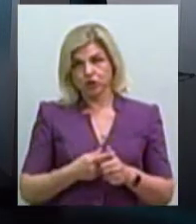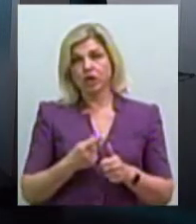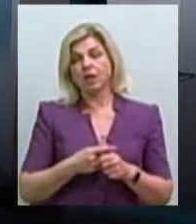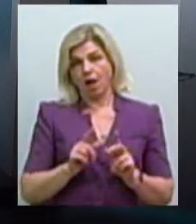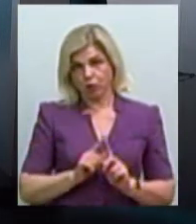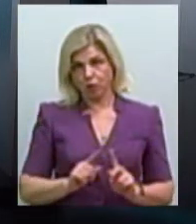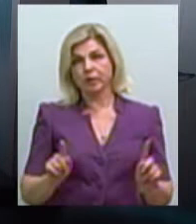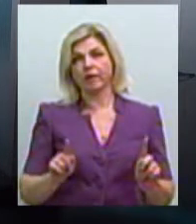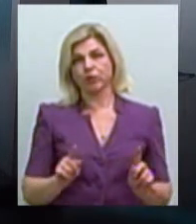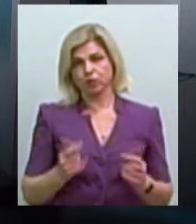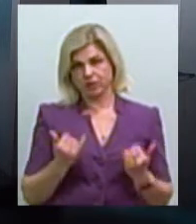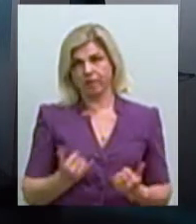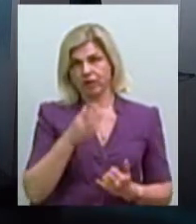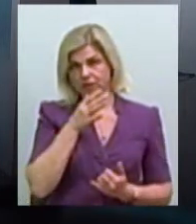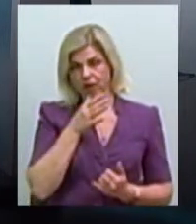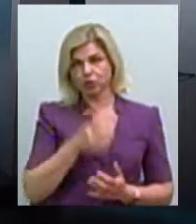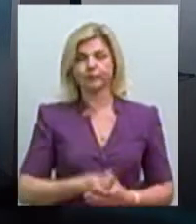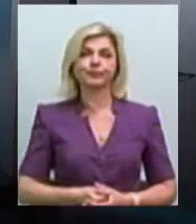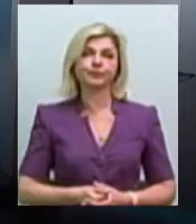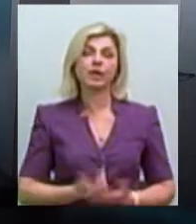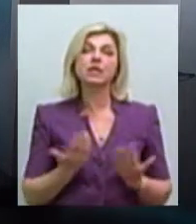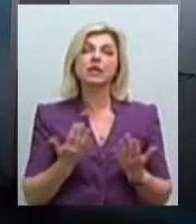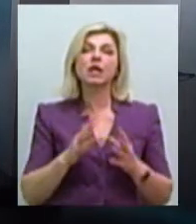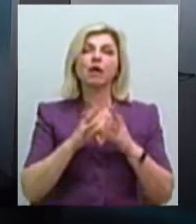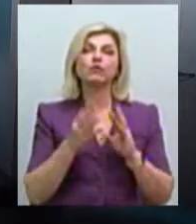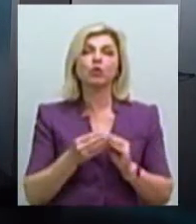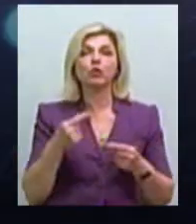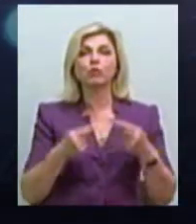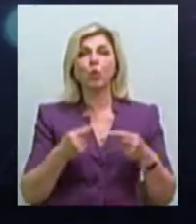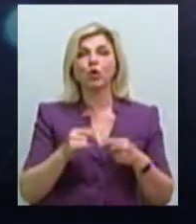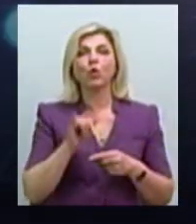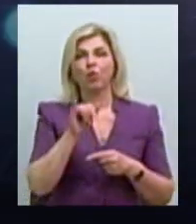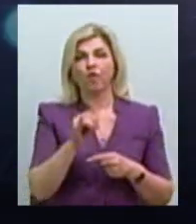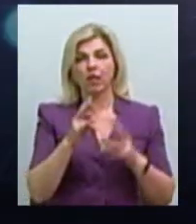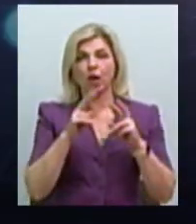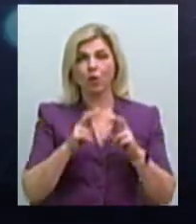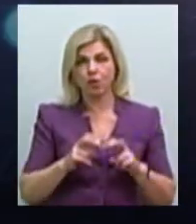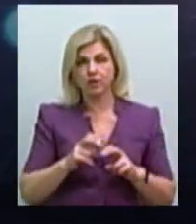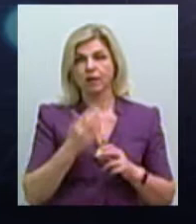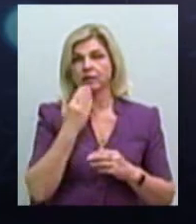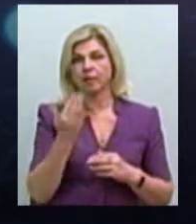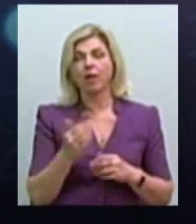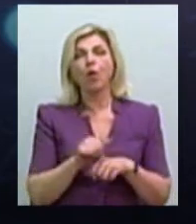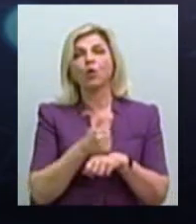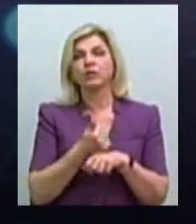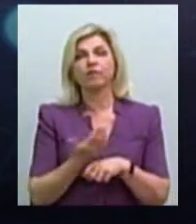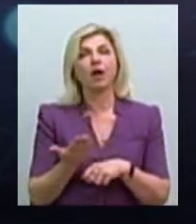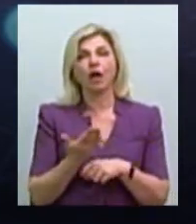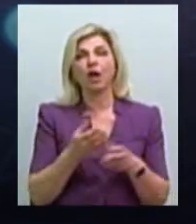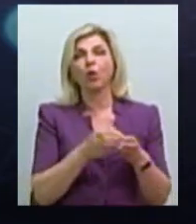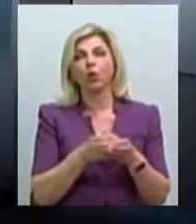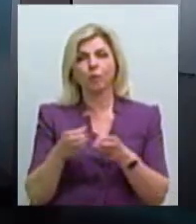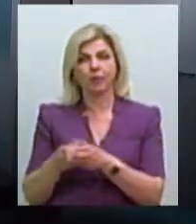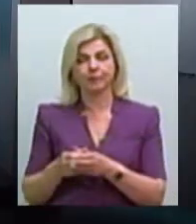принаймні. А скільки всього спорів у вас на розгляді і хоча б основні групи ще назвіть, крім тих, про які вже